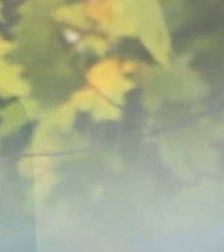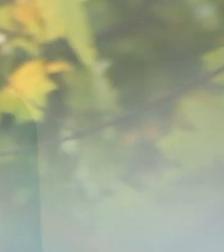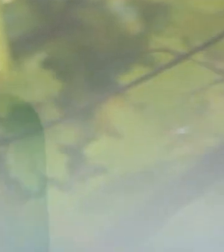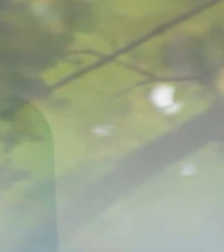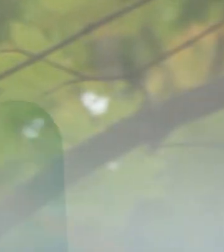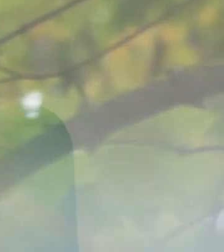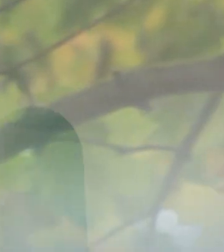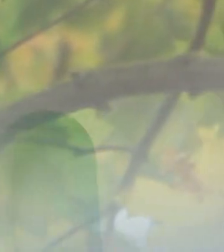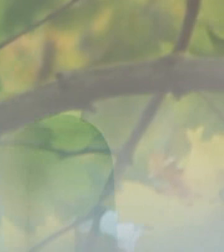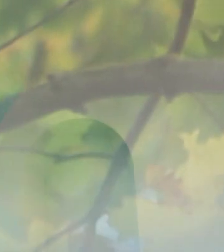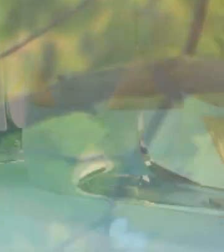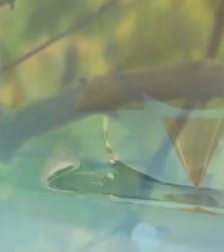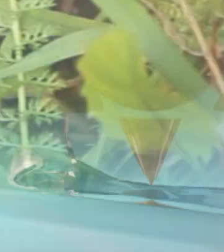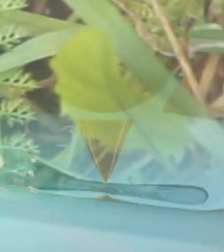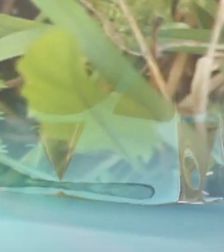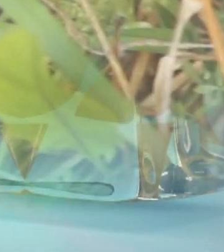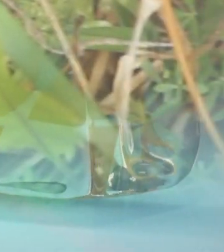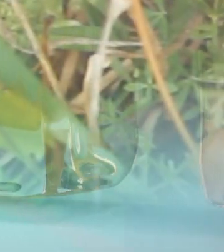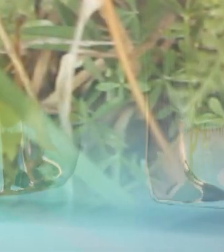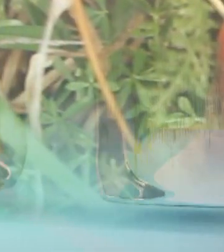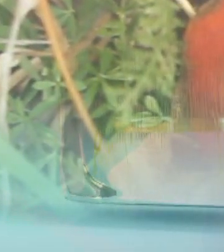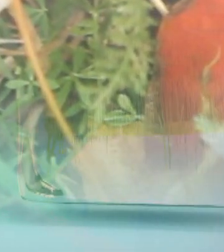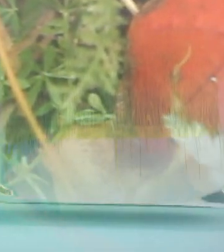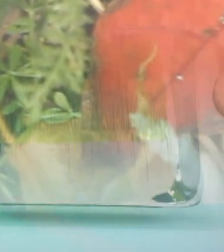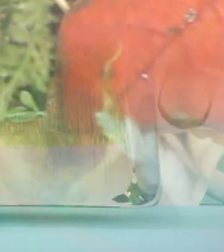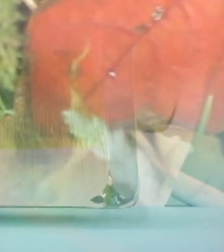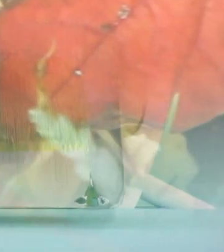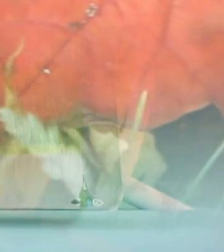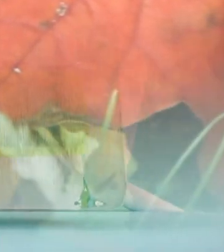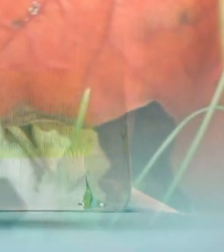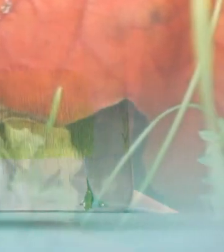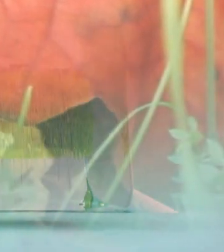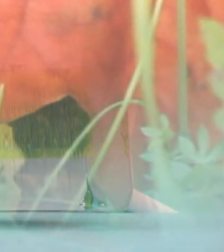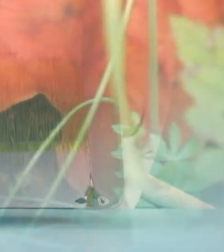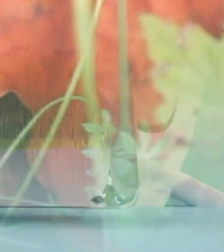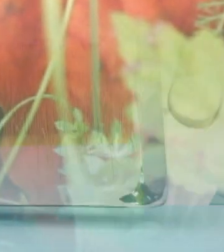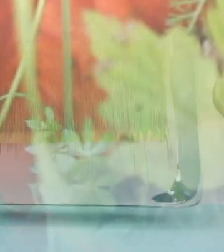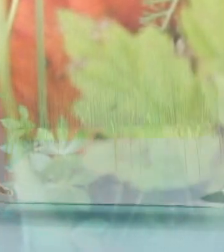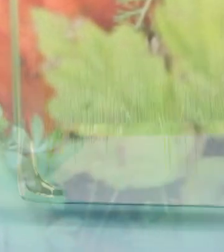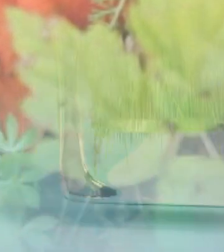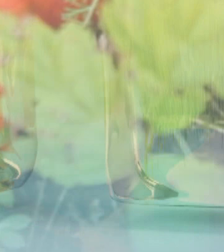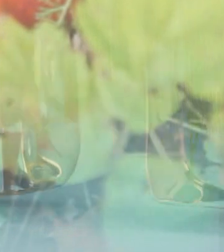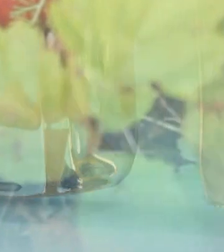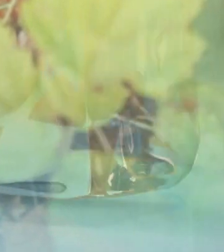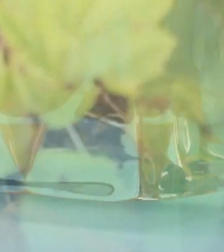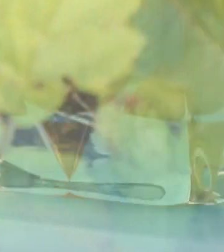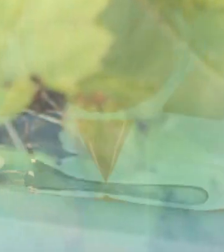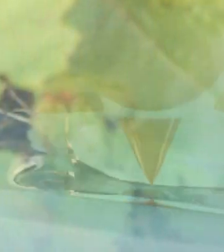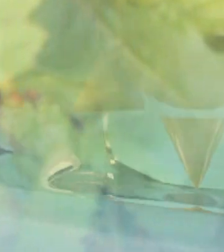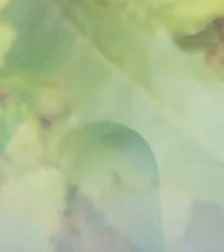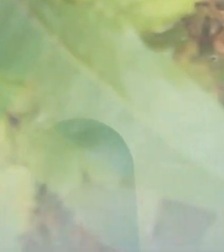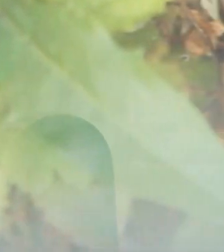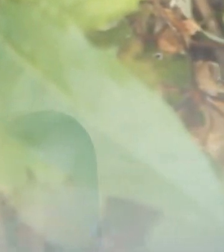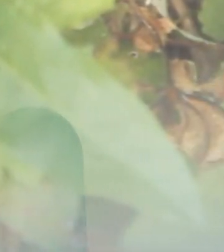Геамагнітная сітуацыя ў суботу 23 кастрычніка будзе даволі спрыяльнай. Сонечная актыўнасць не перавысіць узроўню невялікіх